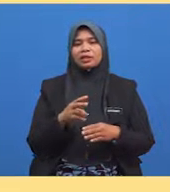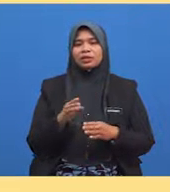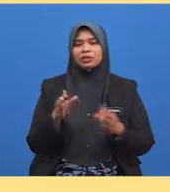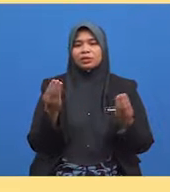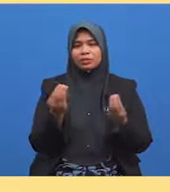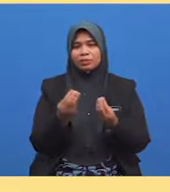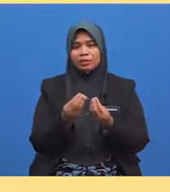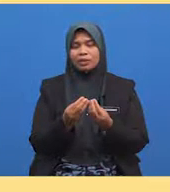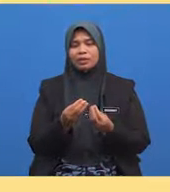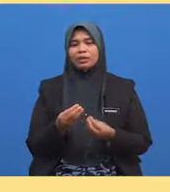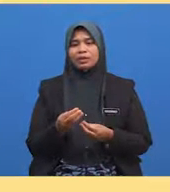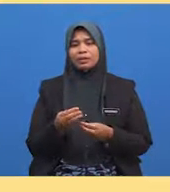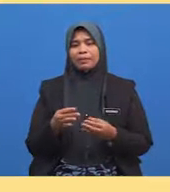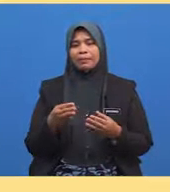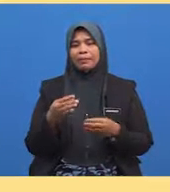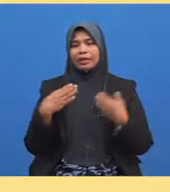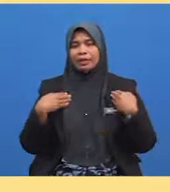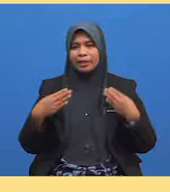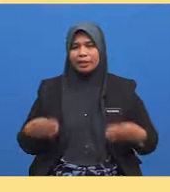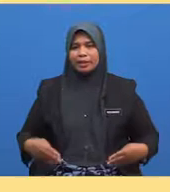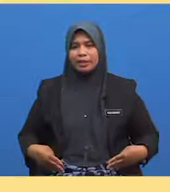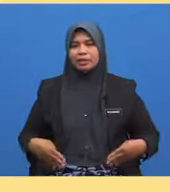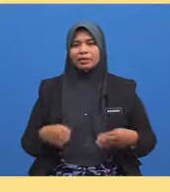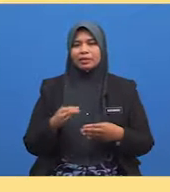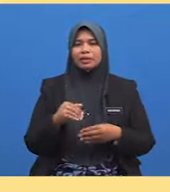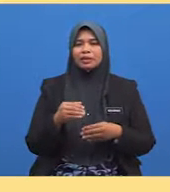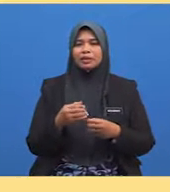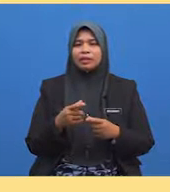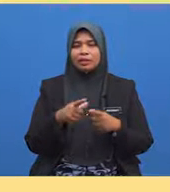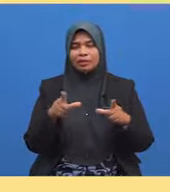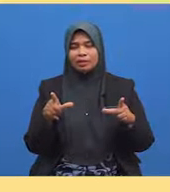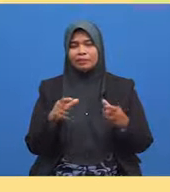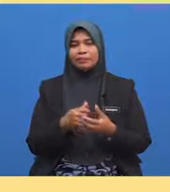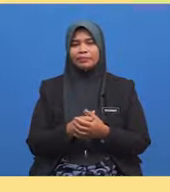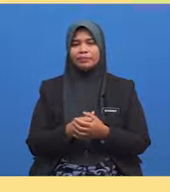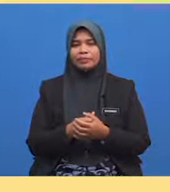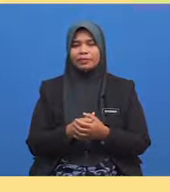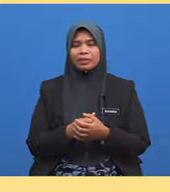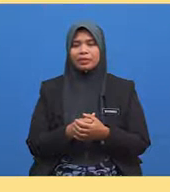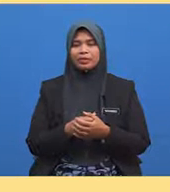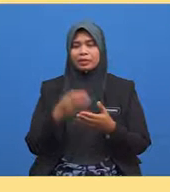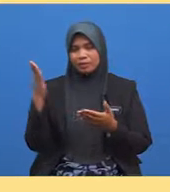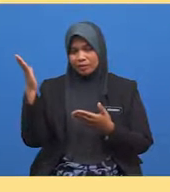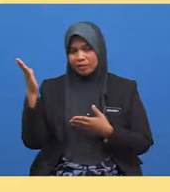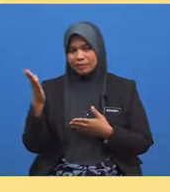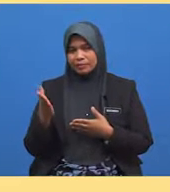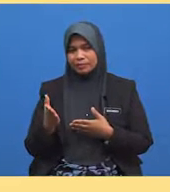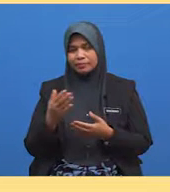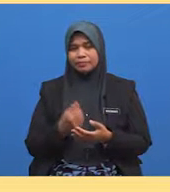kaki, badan bersegmen ataupun sebaliknya. Sila lihat slide yang ditunjukkan.